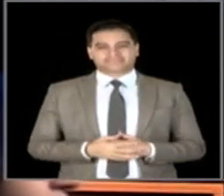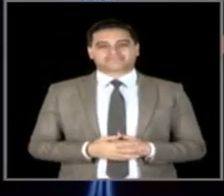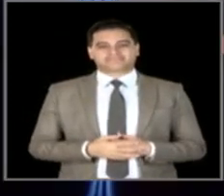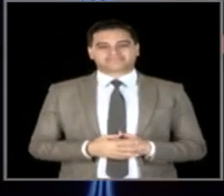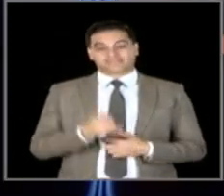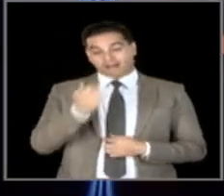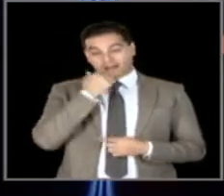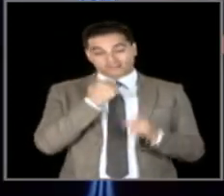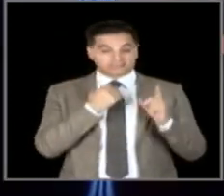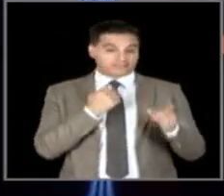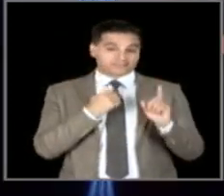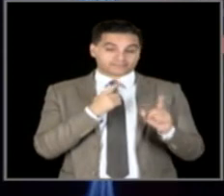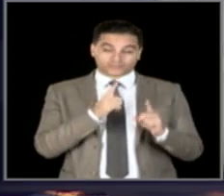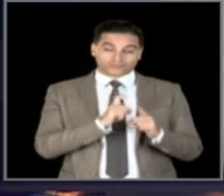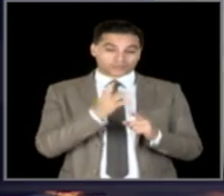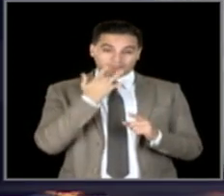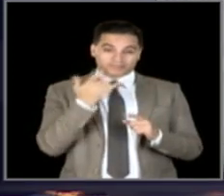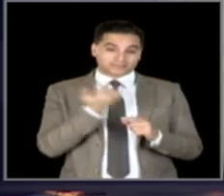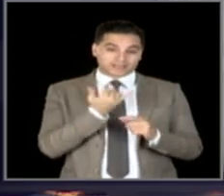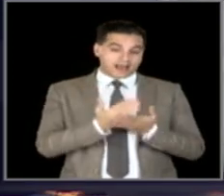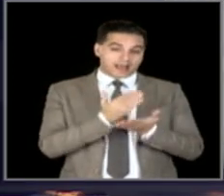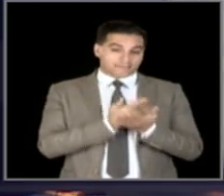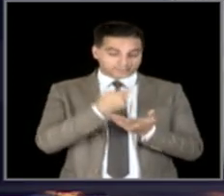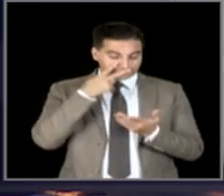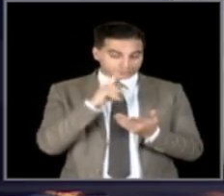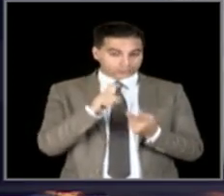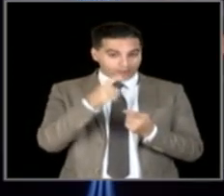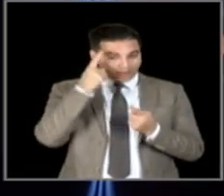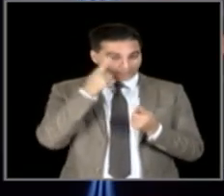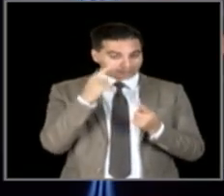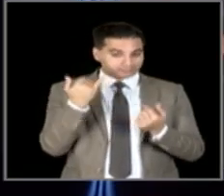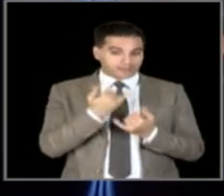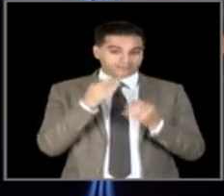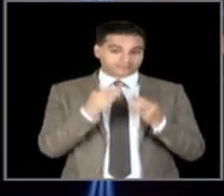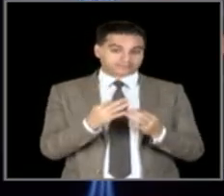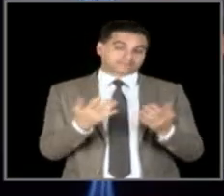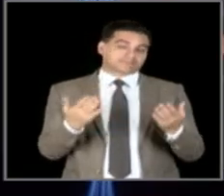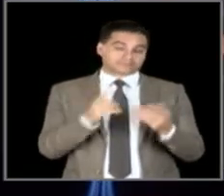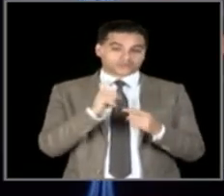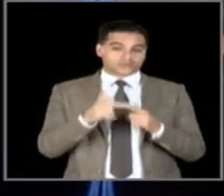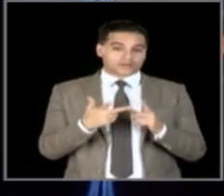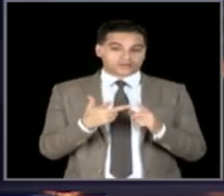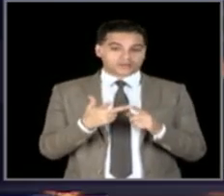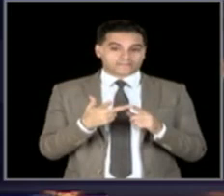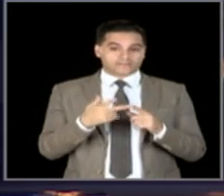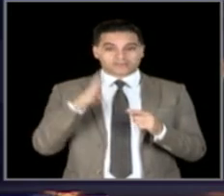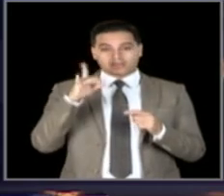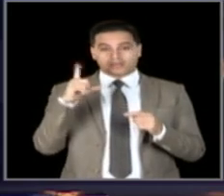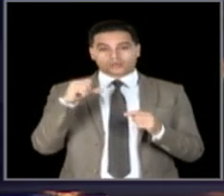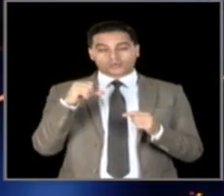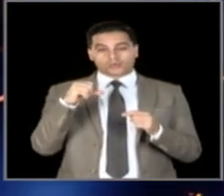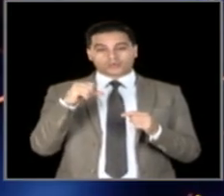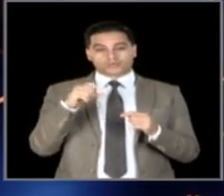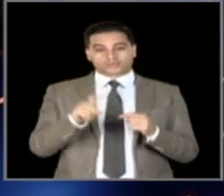غلطانين السؤال اللي فات ده سؤال سهل سهل جدا السؤال التالث كرولس اتفضل